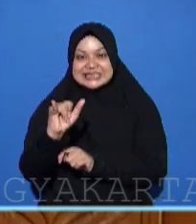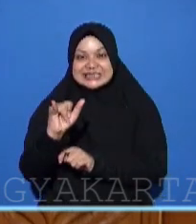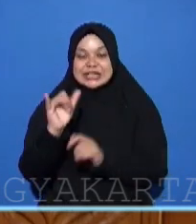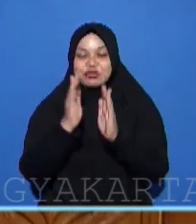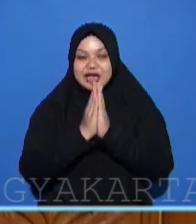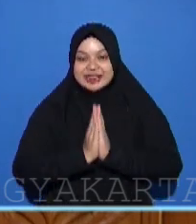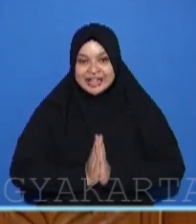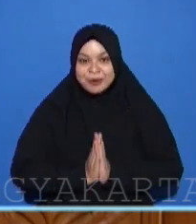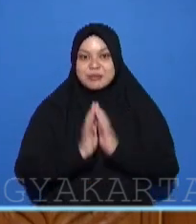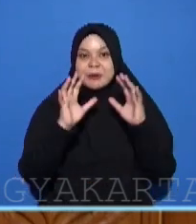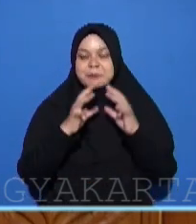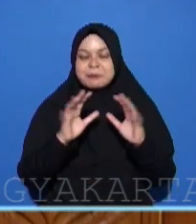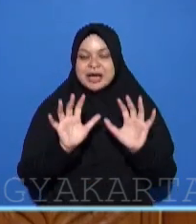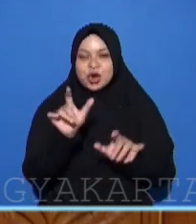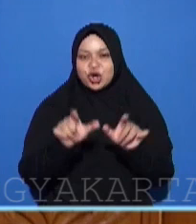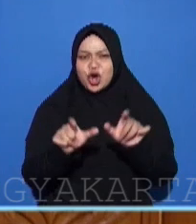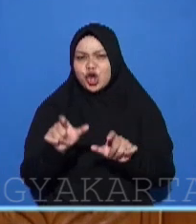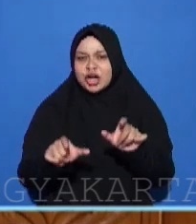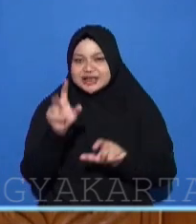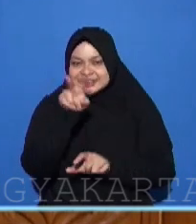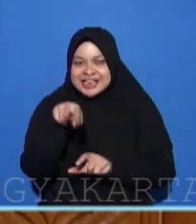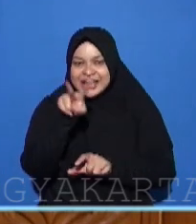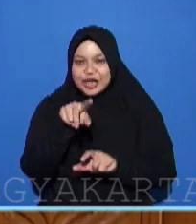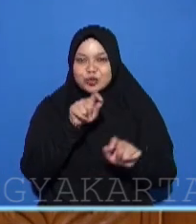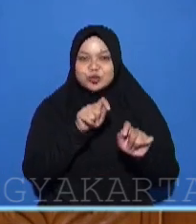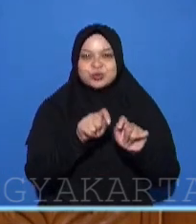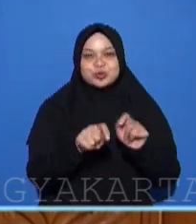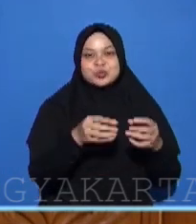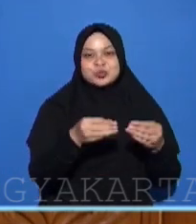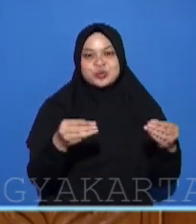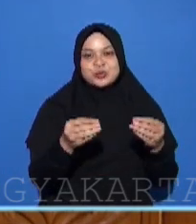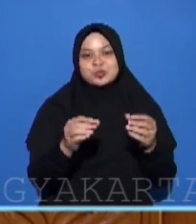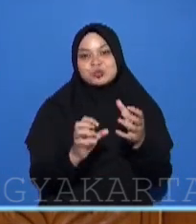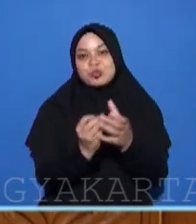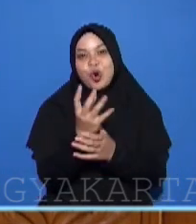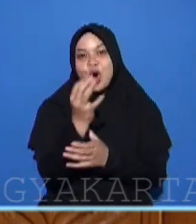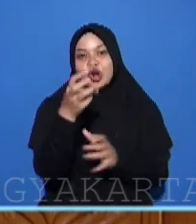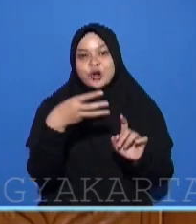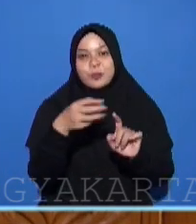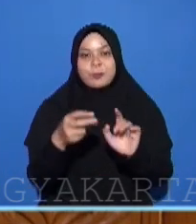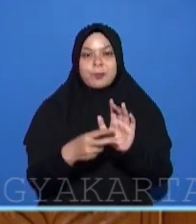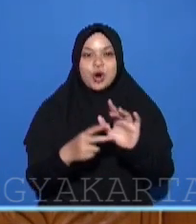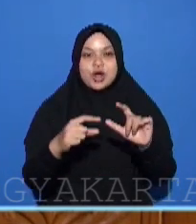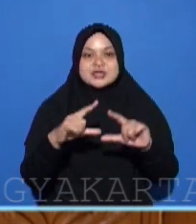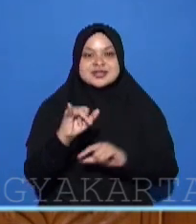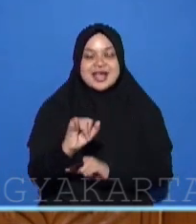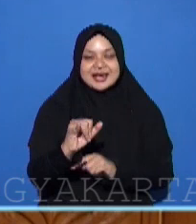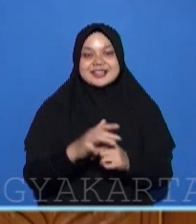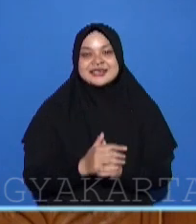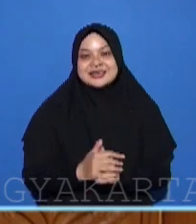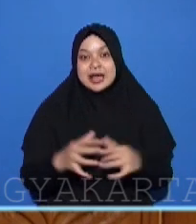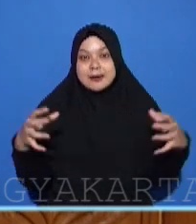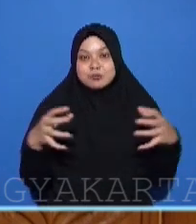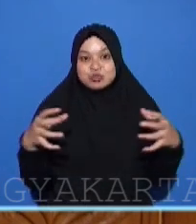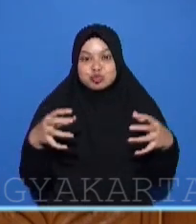siansi men kathah dipun padosi tiang kangge bahan bonsai Der kathah ingkang mangertosi woheri menadangat